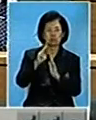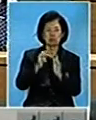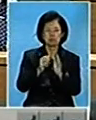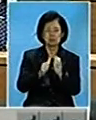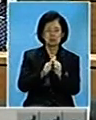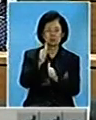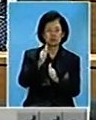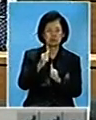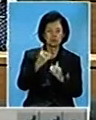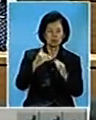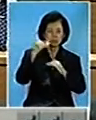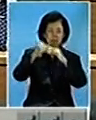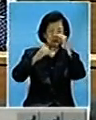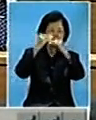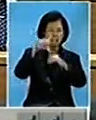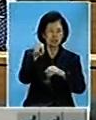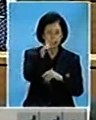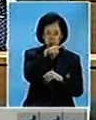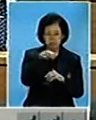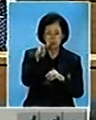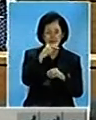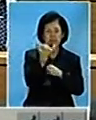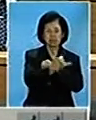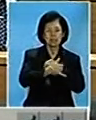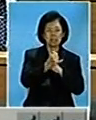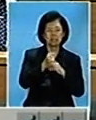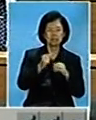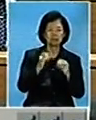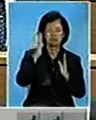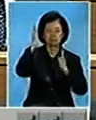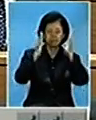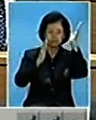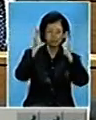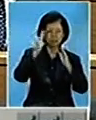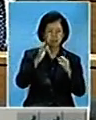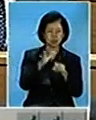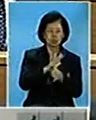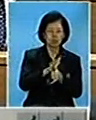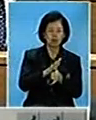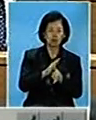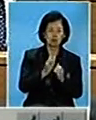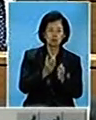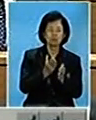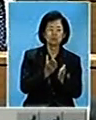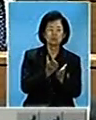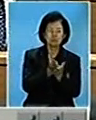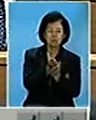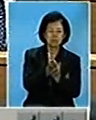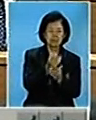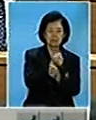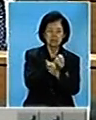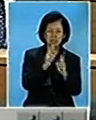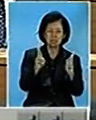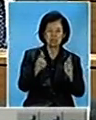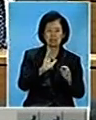นาการปกครองประเทศในระบบประชาธิปไตยว่าจะคุ้มครองสิทธิเสรีภาพของประชา